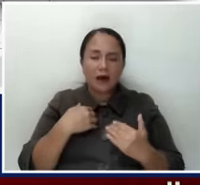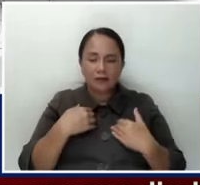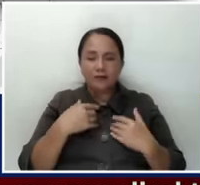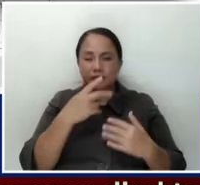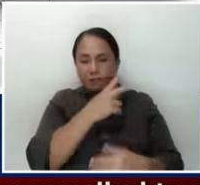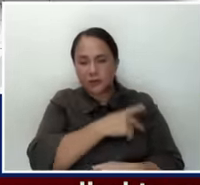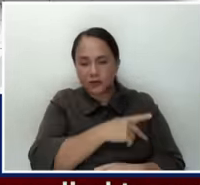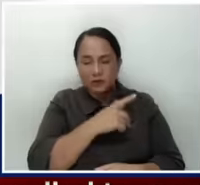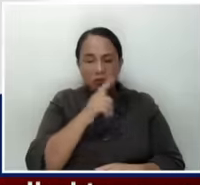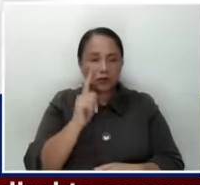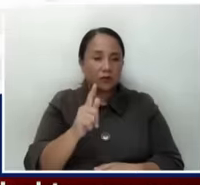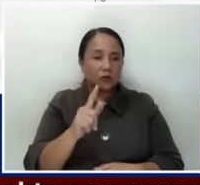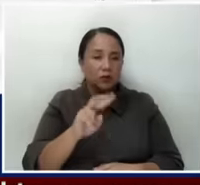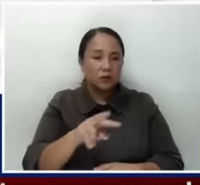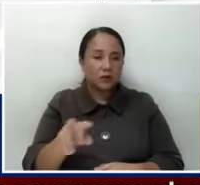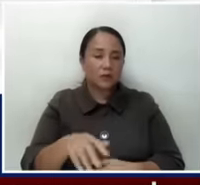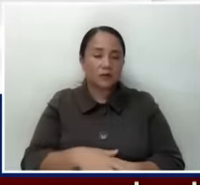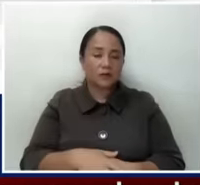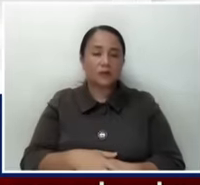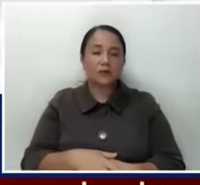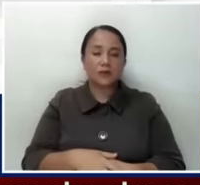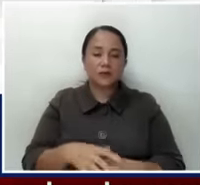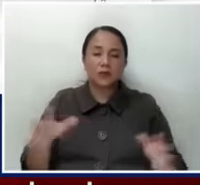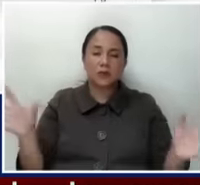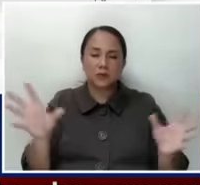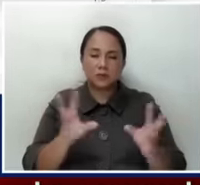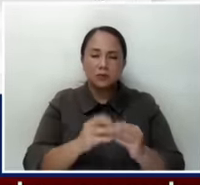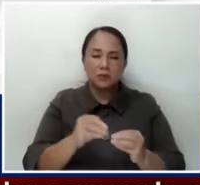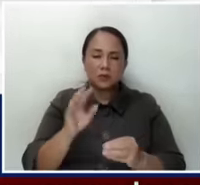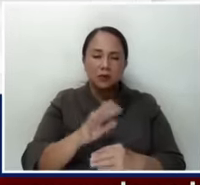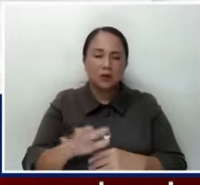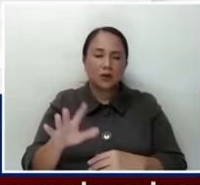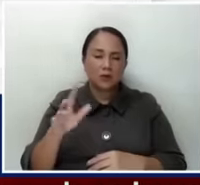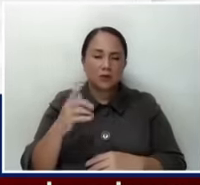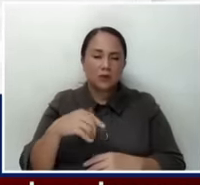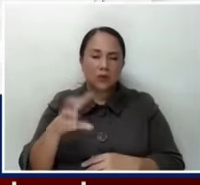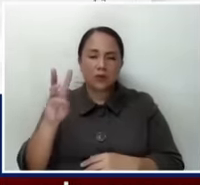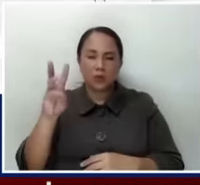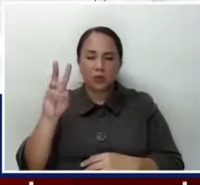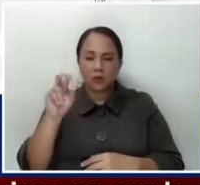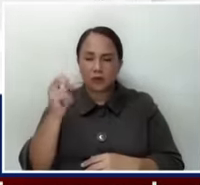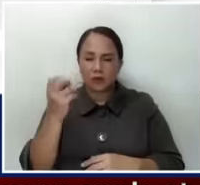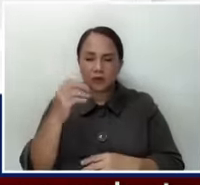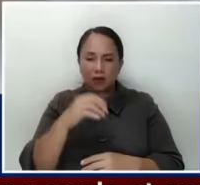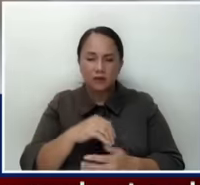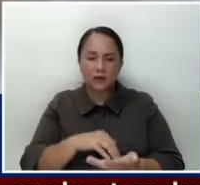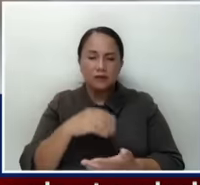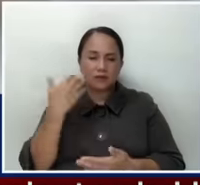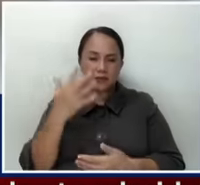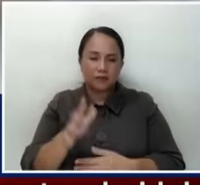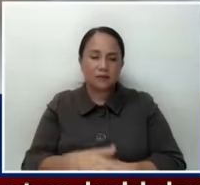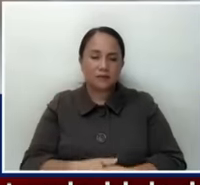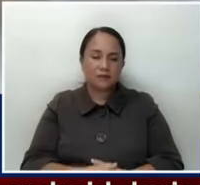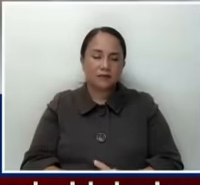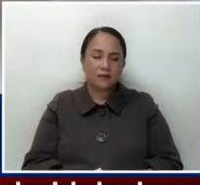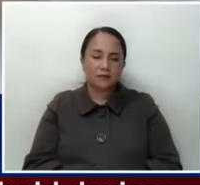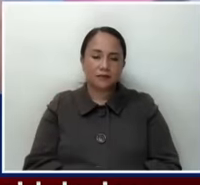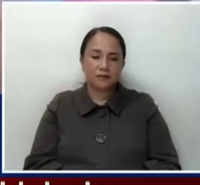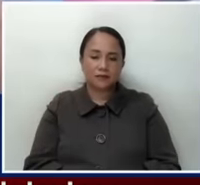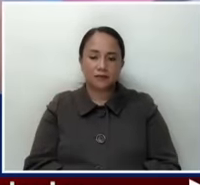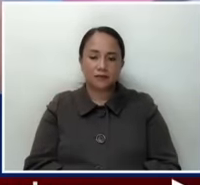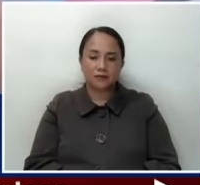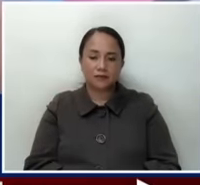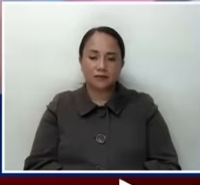noong 2022. Sa bilang na yan, halos 12,000 ang namatay. Alvin L.